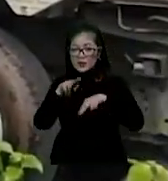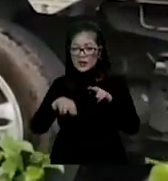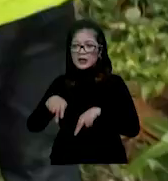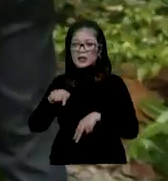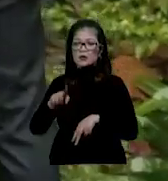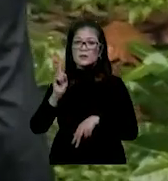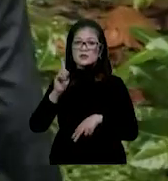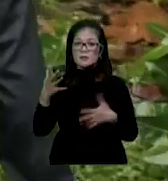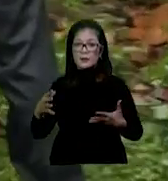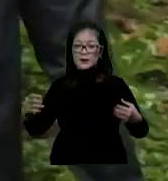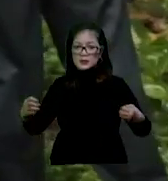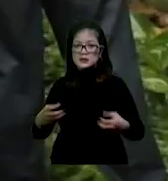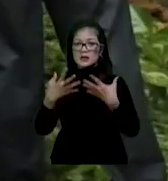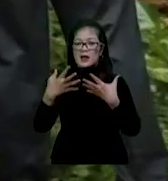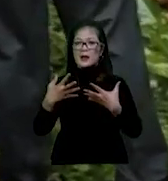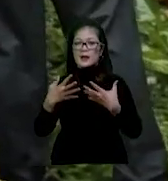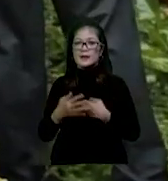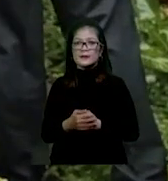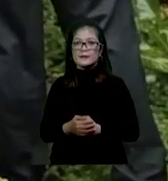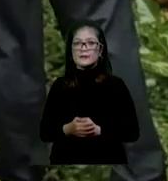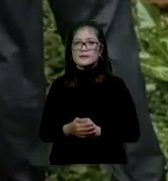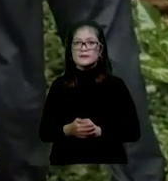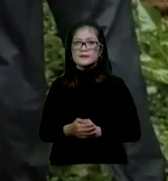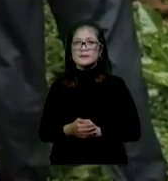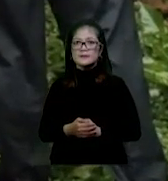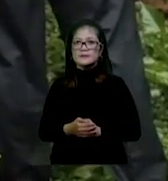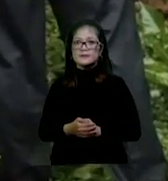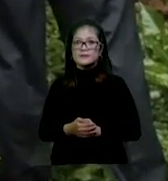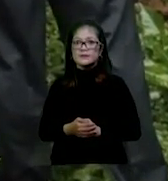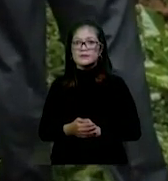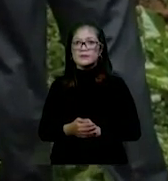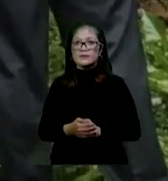kecelakaan. Dari Boyolali, Jawa Tengah, Tata Rahmanta, iNews, melaporkan.